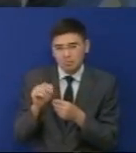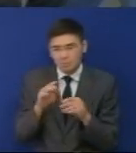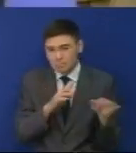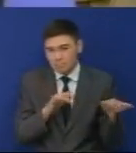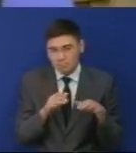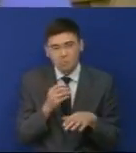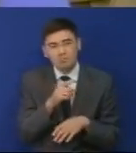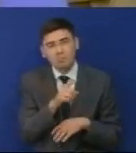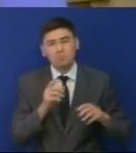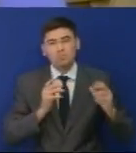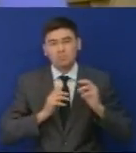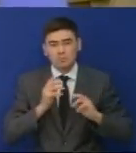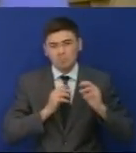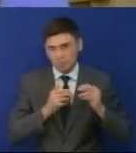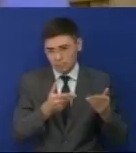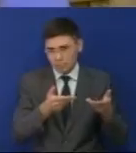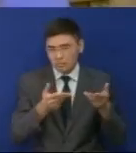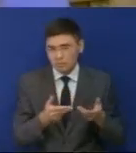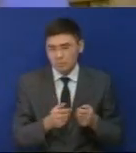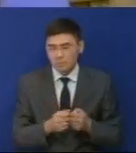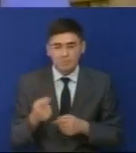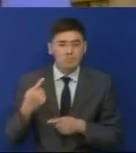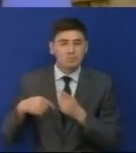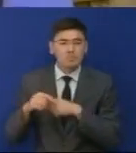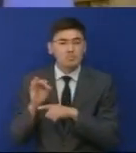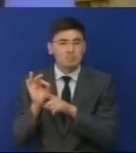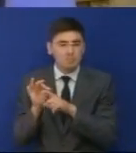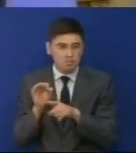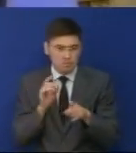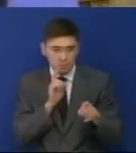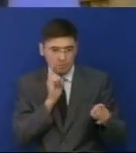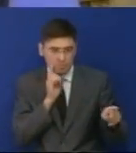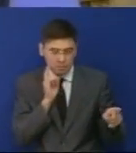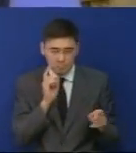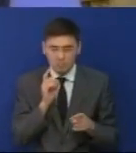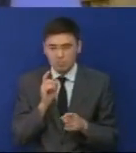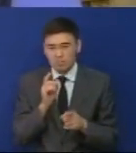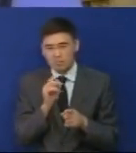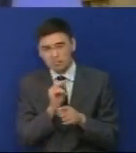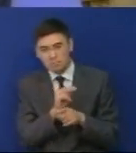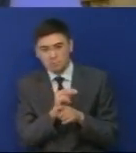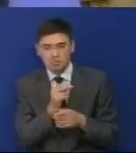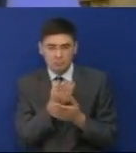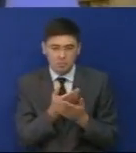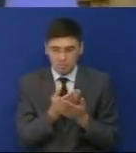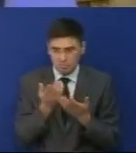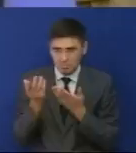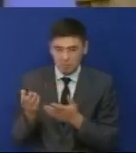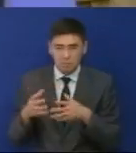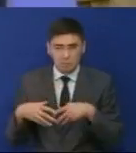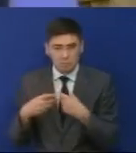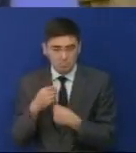города арзамаса томас наша главная цель дать нашей молодежи правильный жизненный ориентир на примере многодетных семей